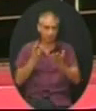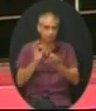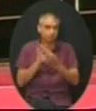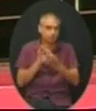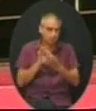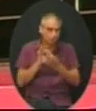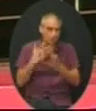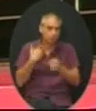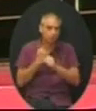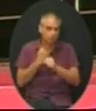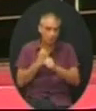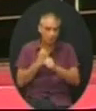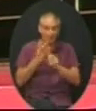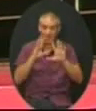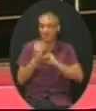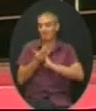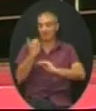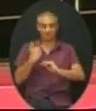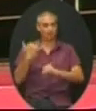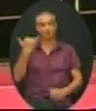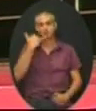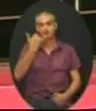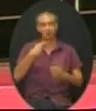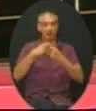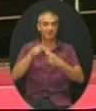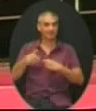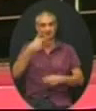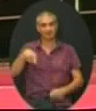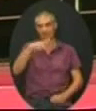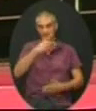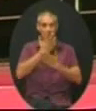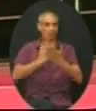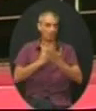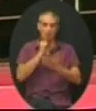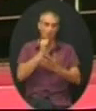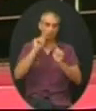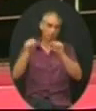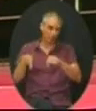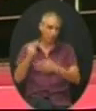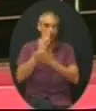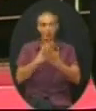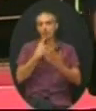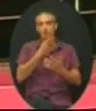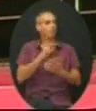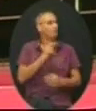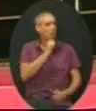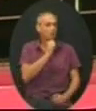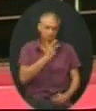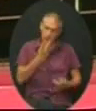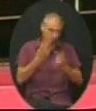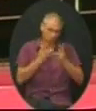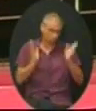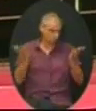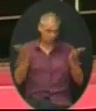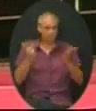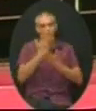הכל מה שהיה, שערב לפני זה צלצלו לח"כים ושרים, חלקם לא רצו להופיע, חלקם אמרו שהם... מי לא רצה? לא משנה,